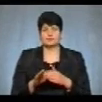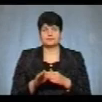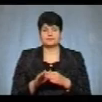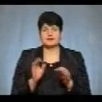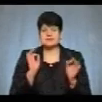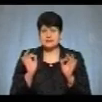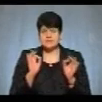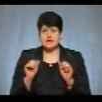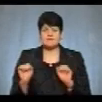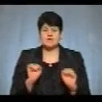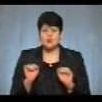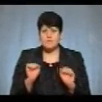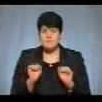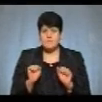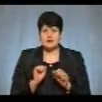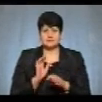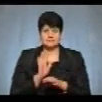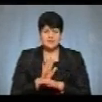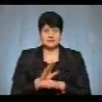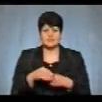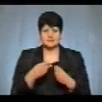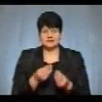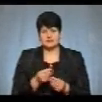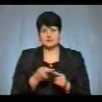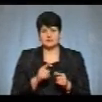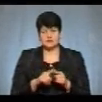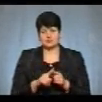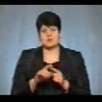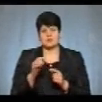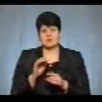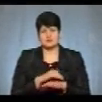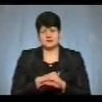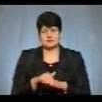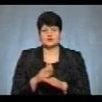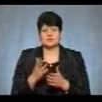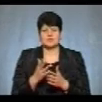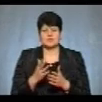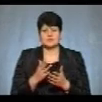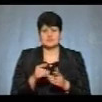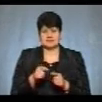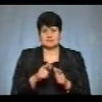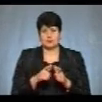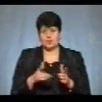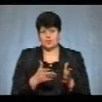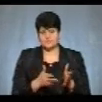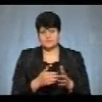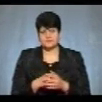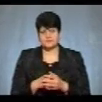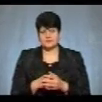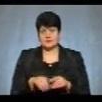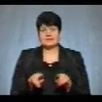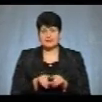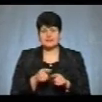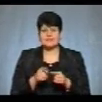сигналів і команд, які були надіслані на цю стаціонарну IP-адресу, за яка числиться за цим блоком. Так як